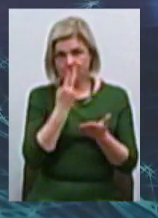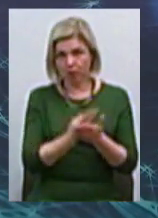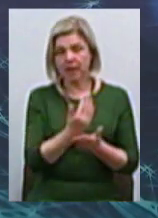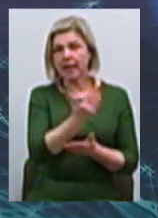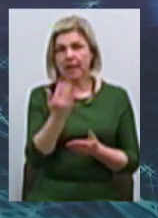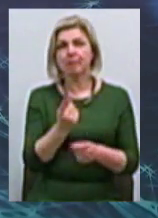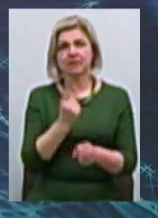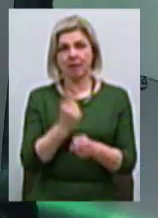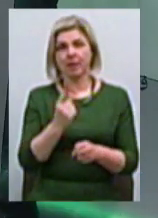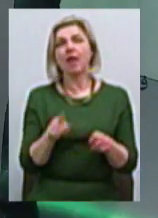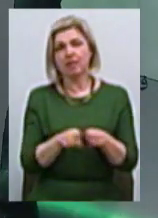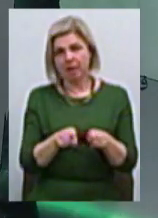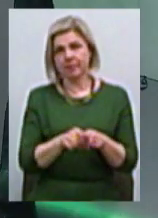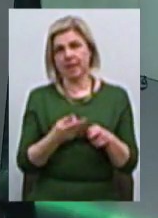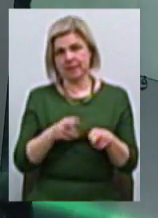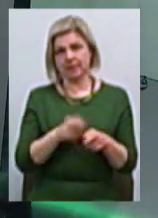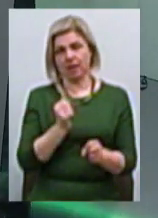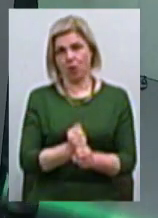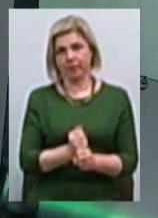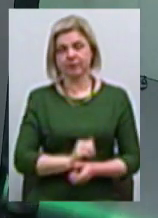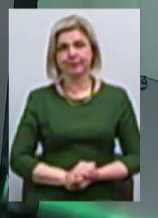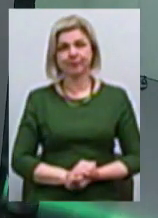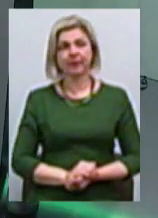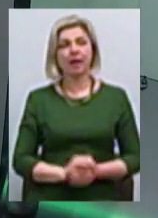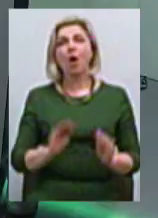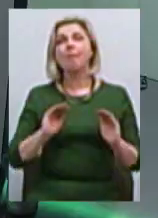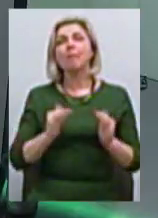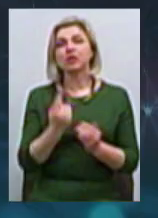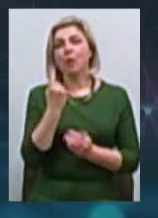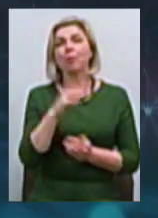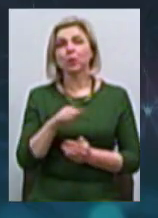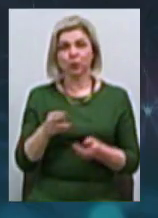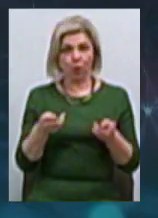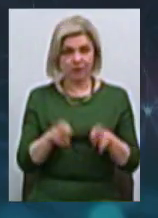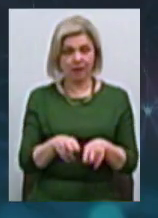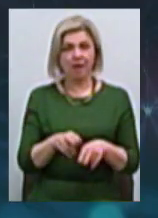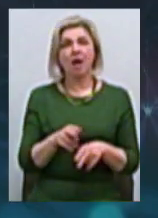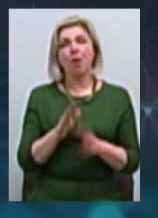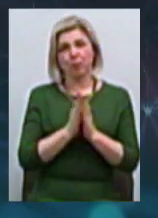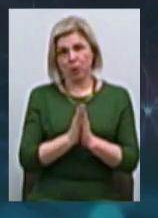І тим не мені, ані це діло. Залишається менше хвилини. Є одне в мене важливе запитання, якщо зможете за півхвилини.